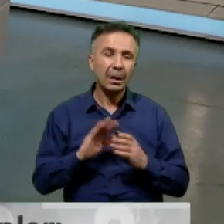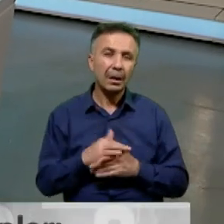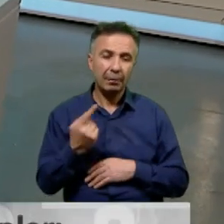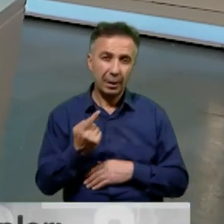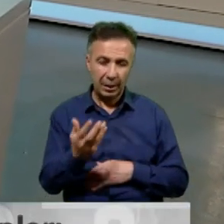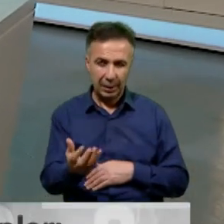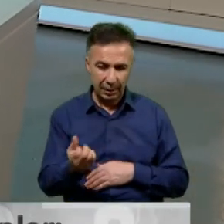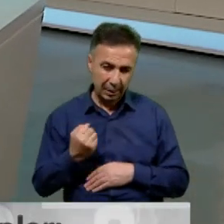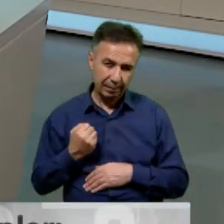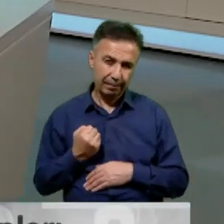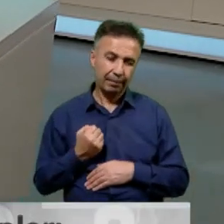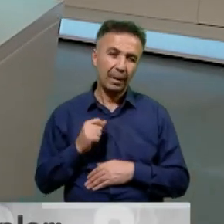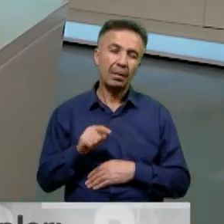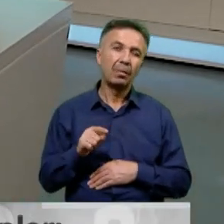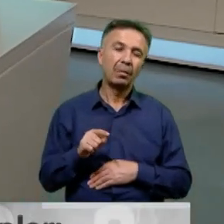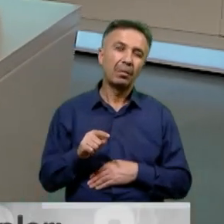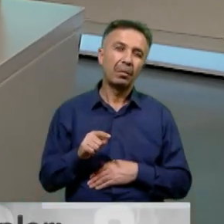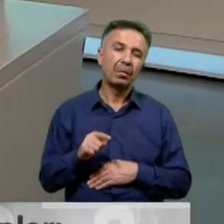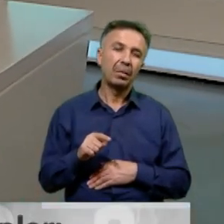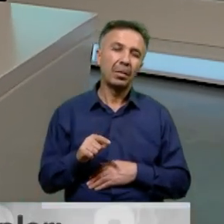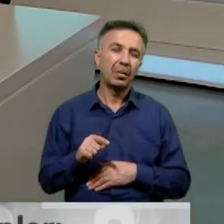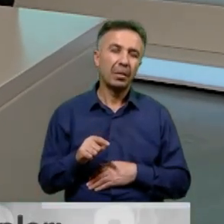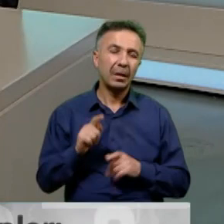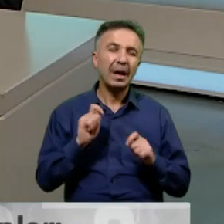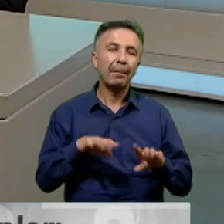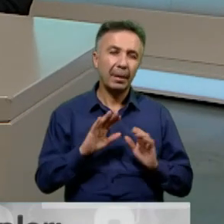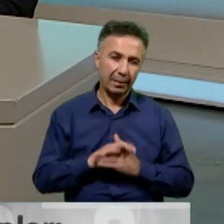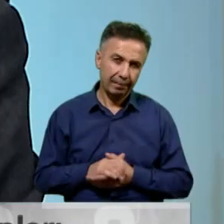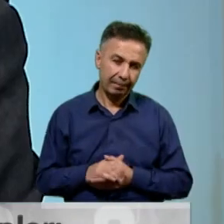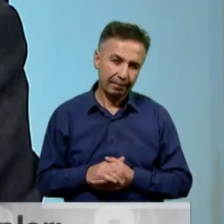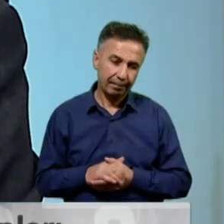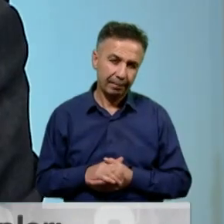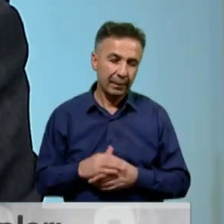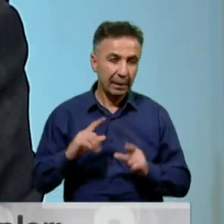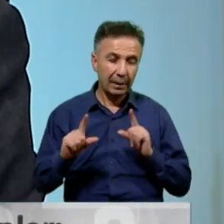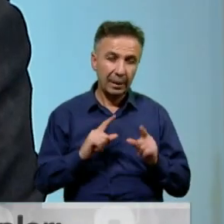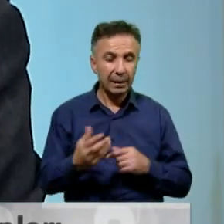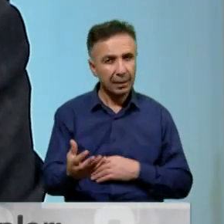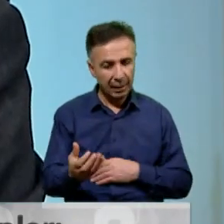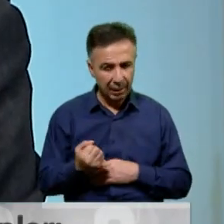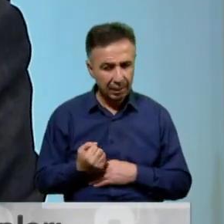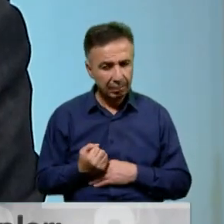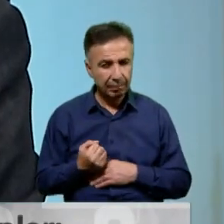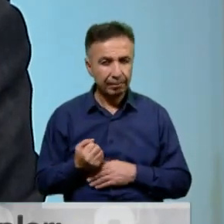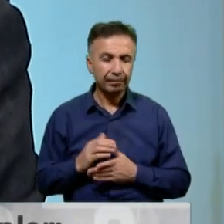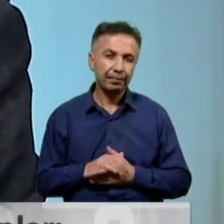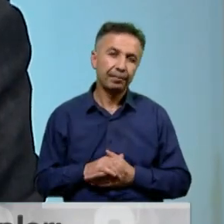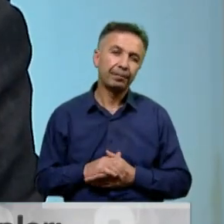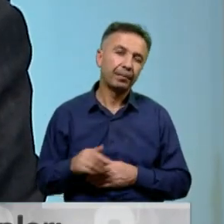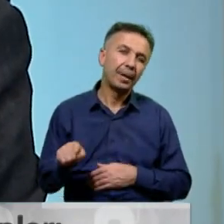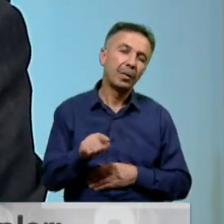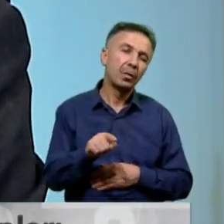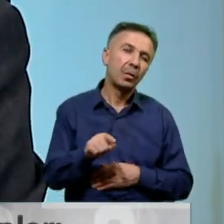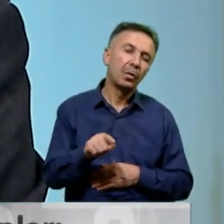şeyi alarak bu yola tevessül etmeyin. İhtiyacınızı alın. Yani size